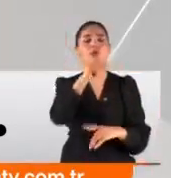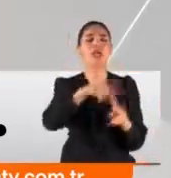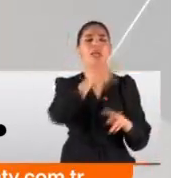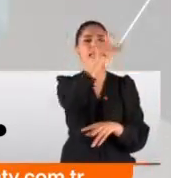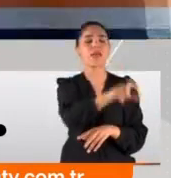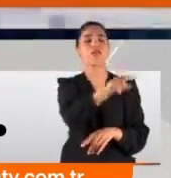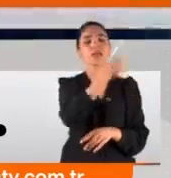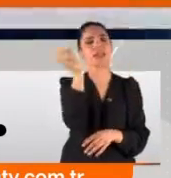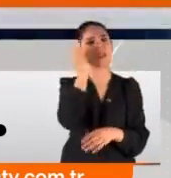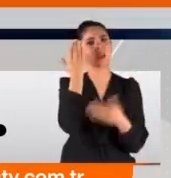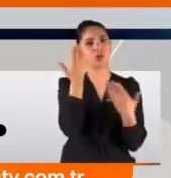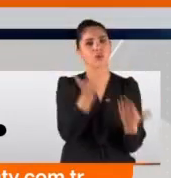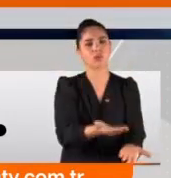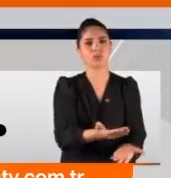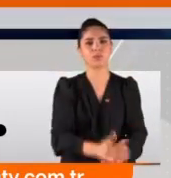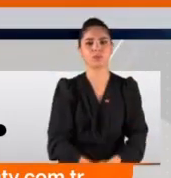seni dinliyoruz.